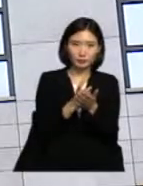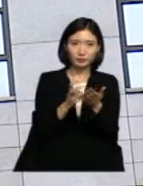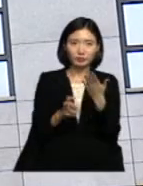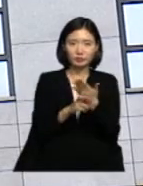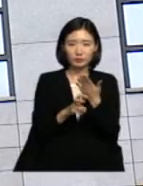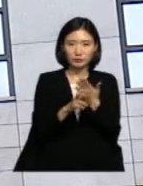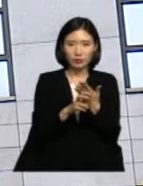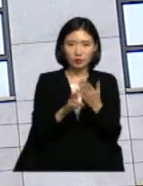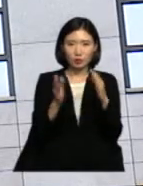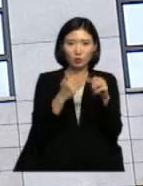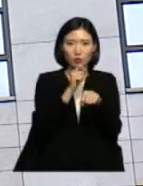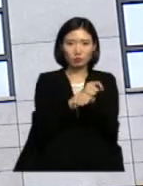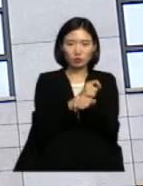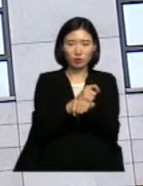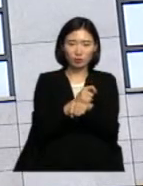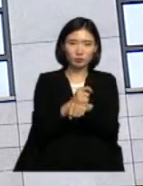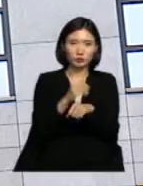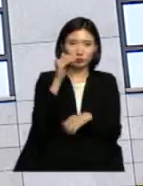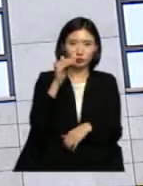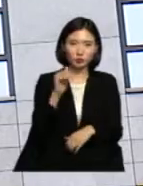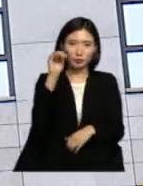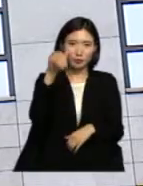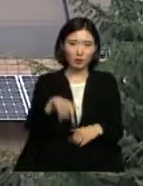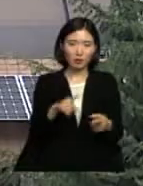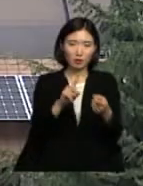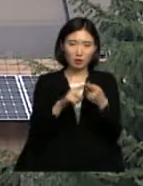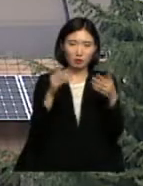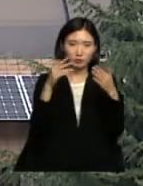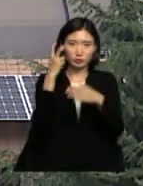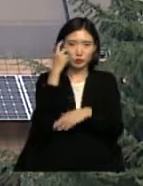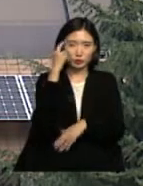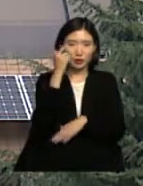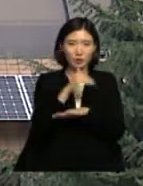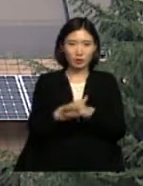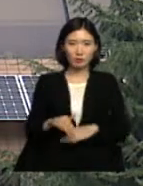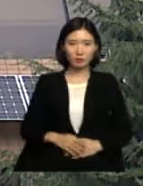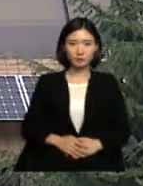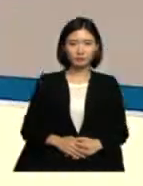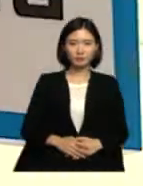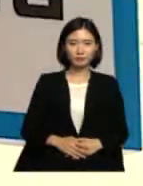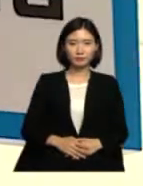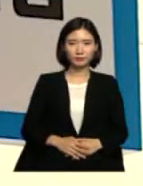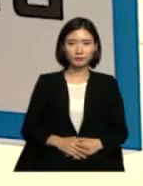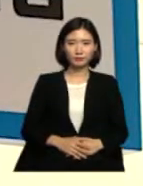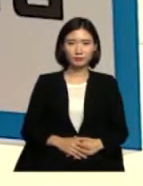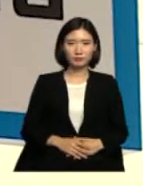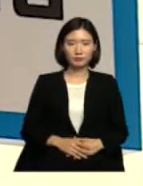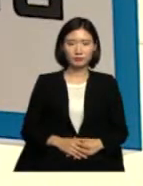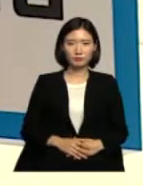품위를 손상시킨 부분에 대해 집중 조사하게 할 계획입니다. 딜라이브 서울경기 케이블TV 천선입니다.